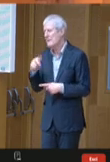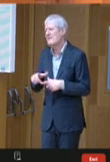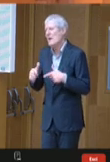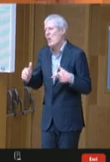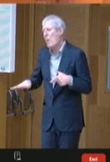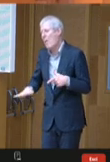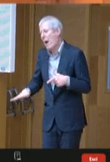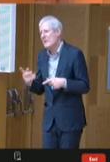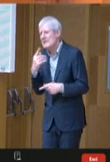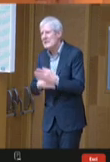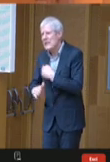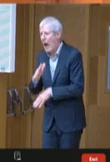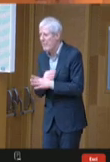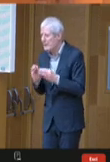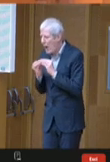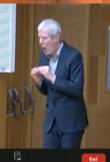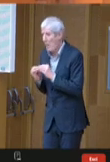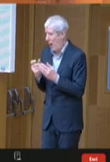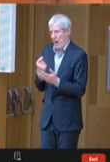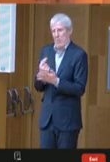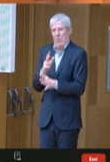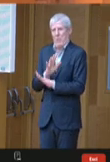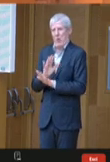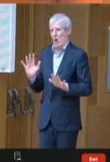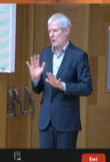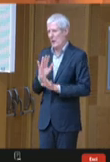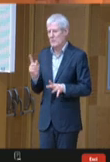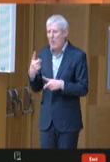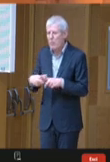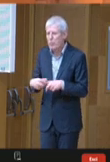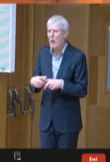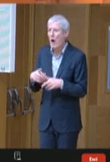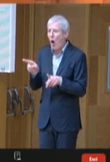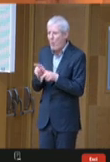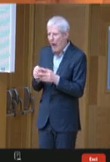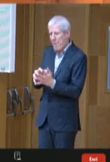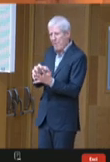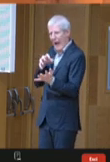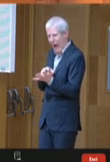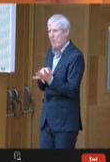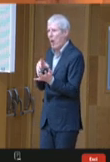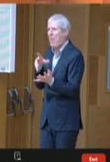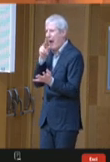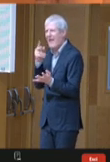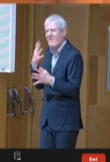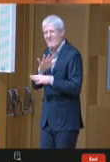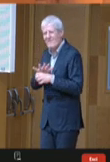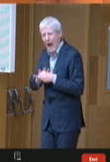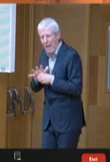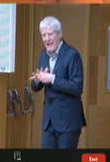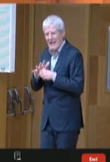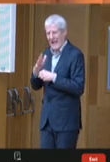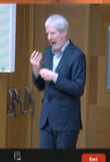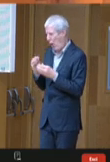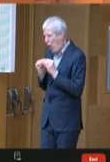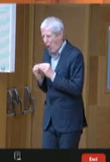disabilità, è importantissimo, come anche è importante il preambolo dove si parla della famiglia del disabile, del